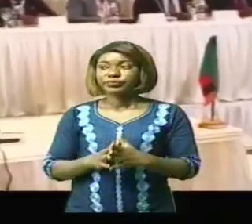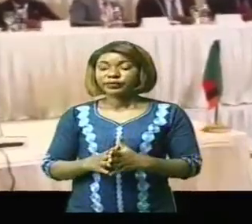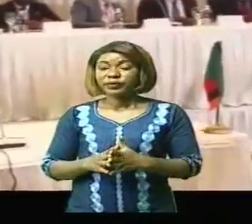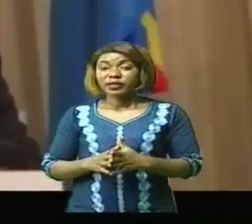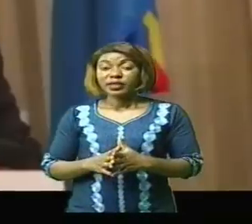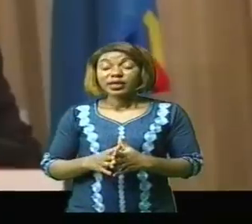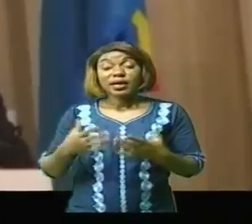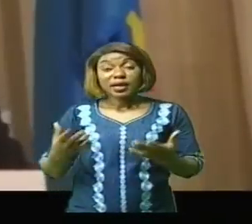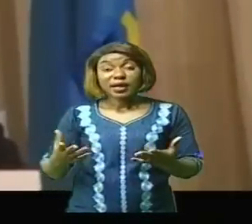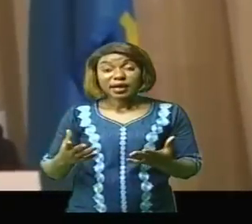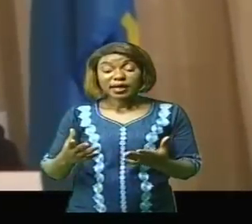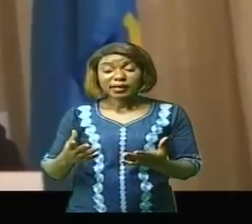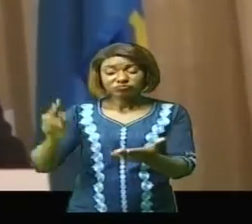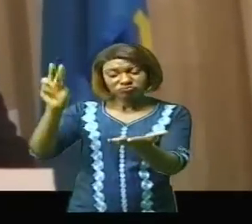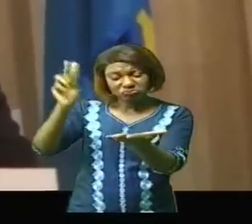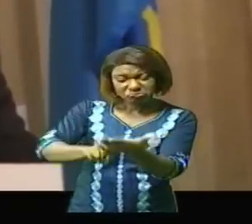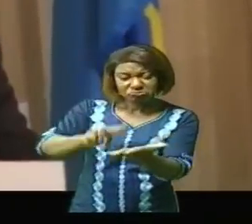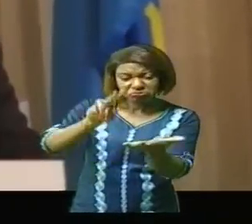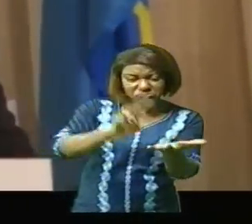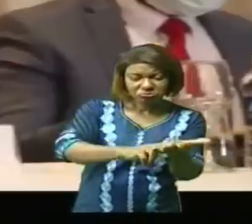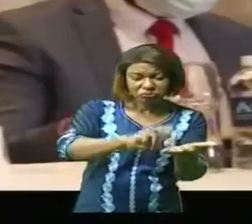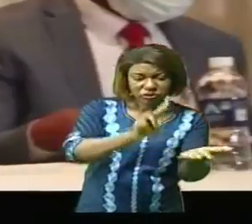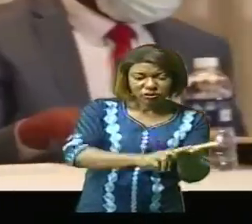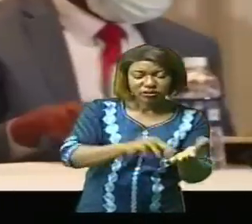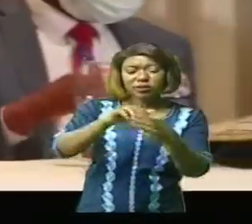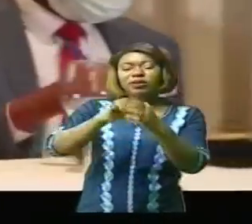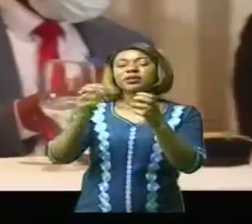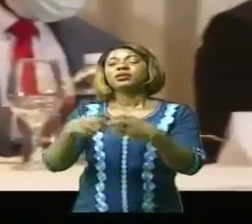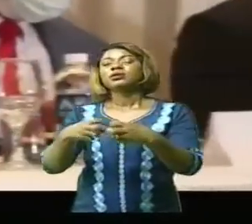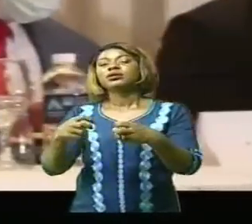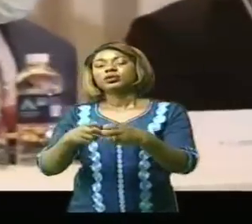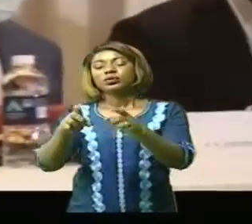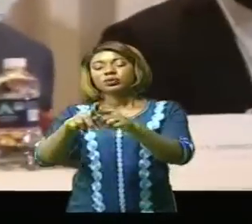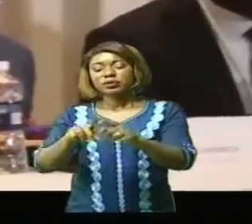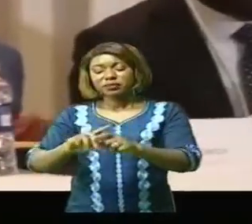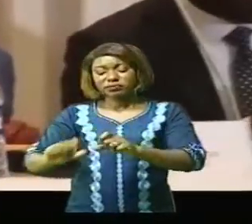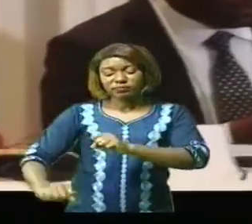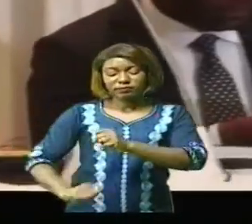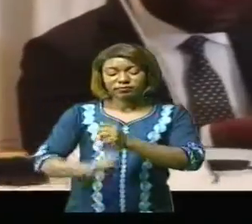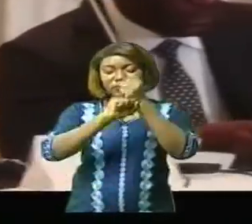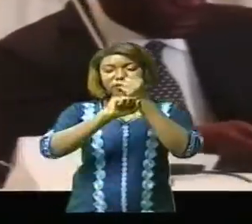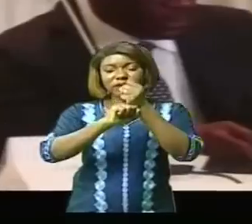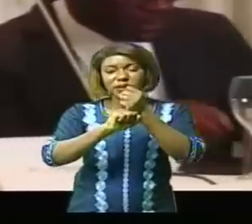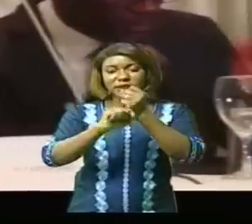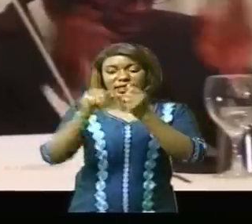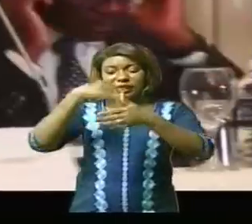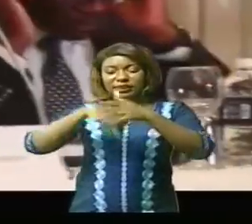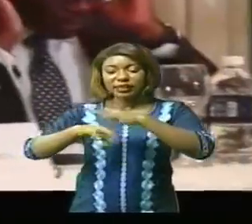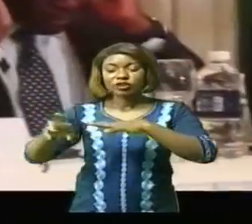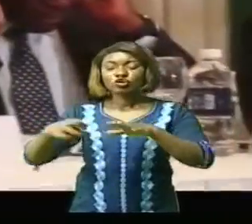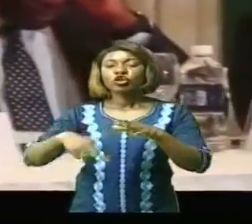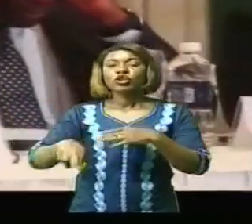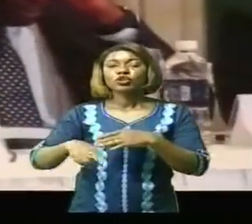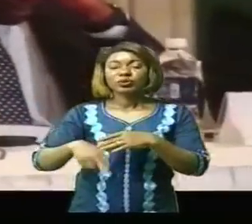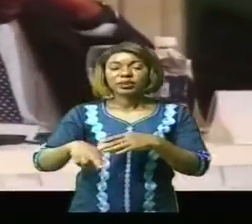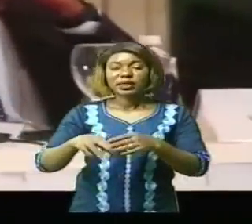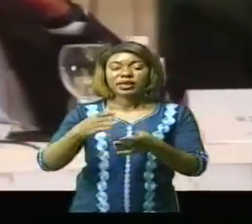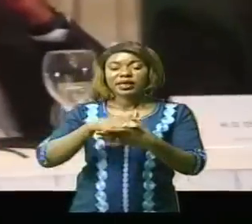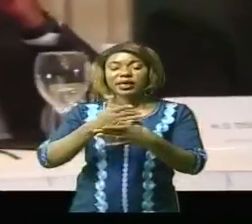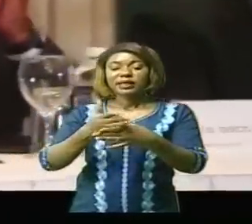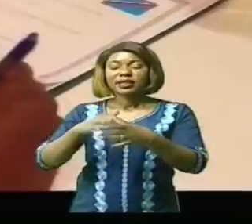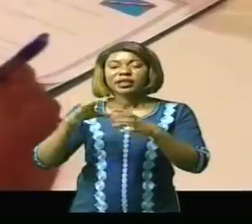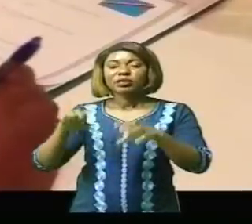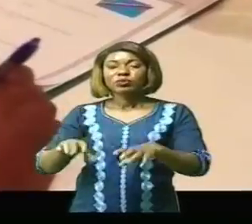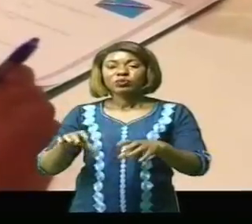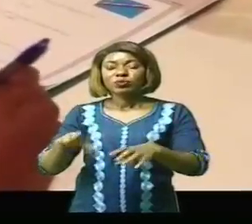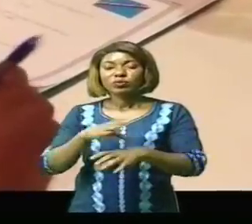Une série de protocoles d'accord dans les domaines de l'énergie qui renforcent de plus en plus l'intégration régionale entre la RDC et la